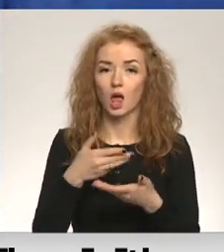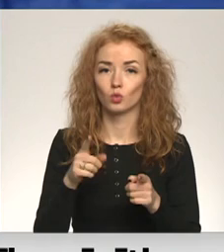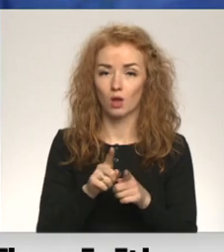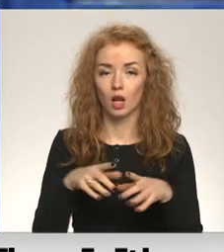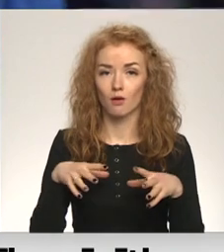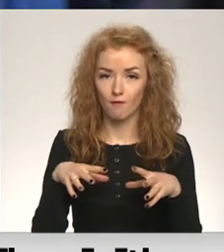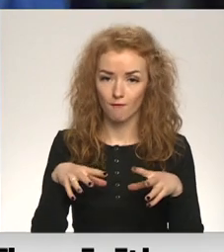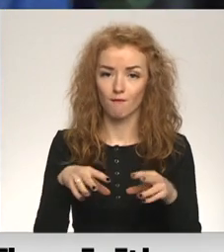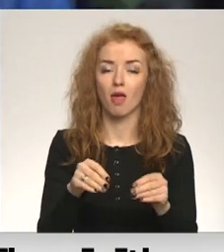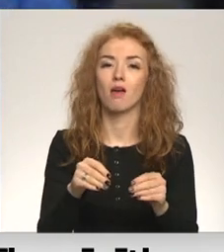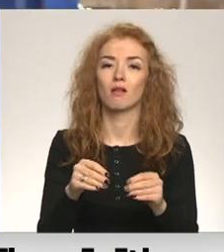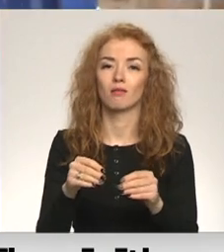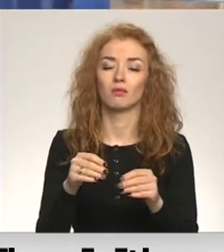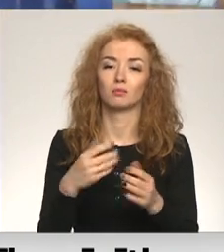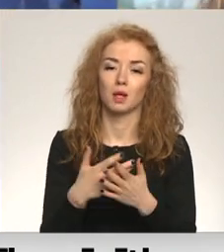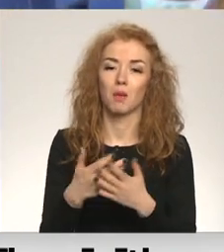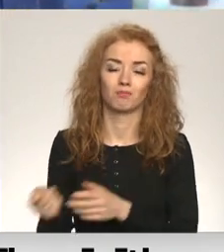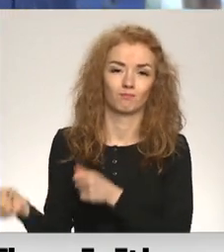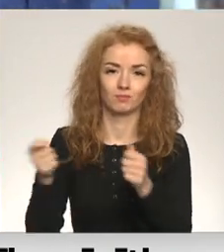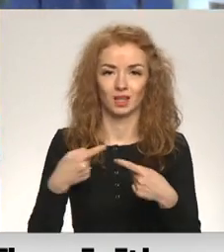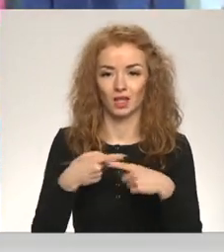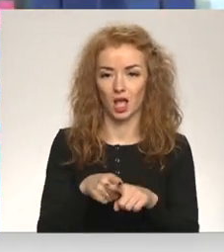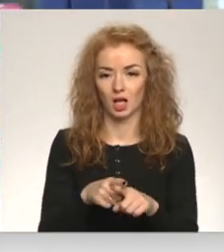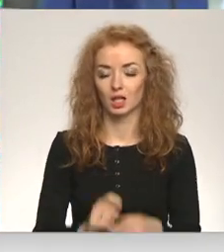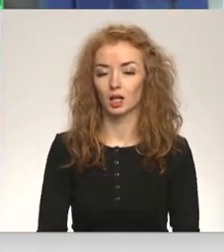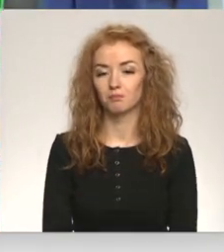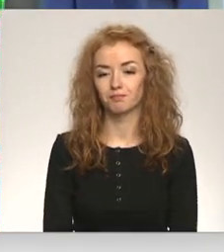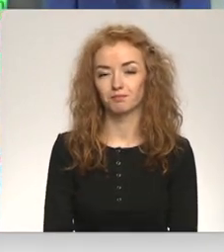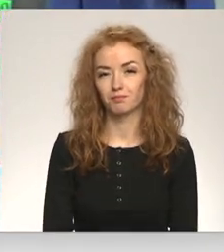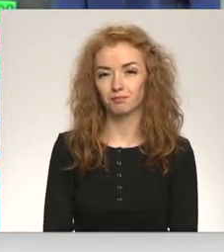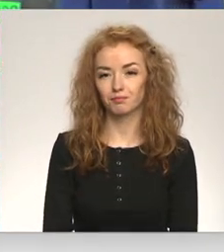arī bruņojuma piegādes. Ja nevīrju, šo būda vīnā.